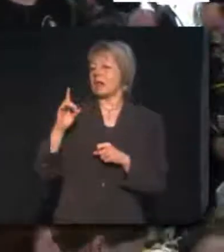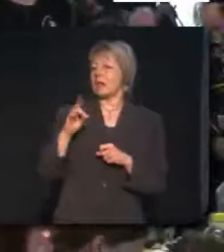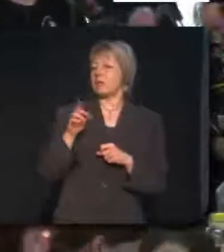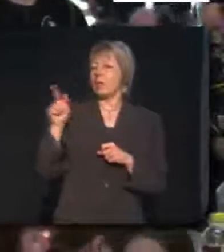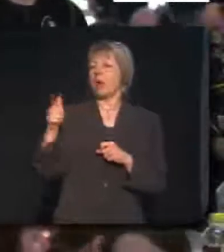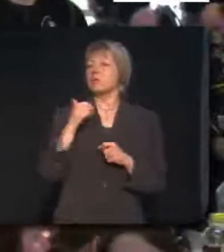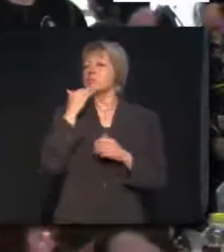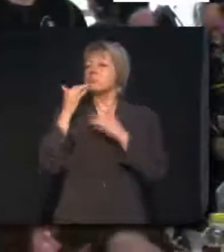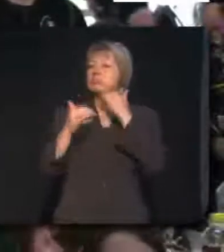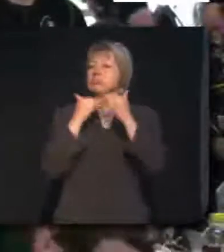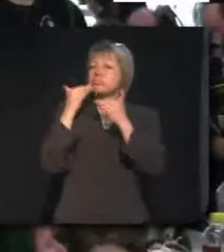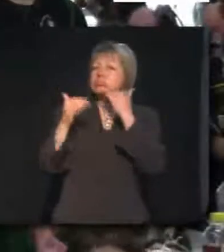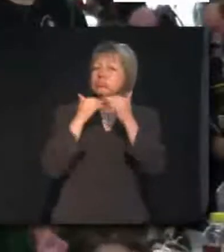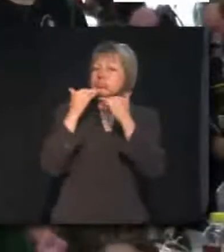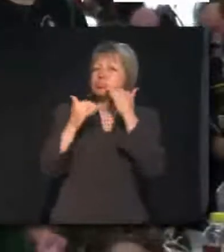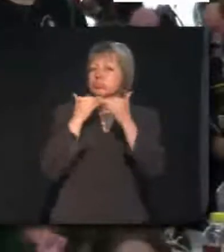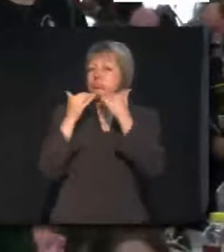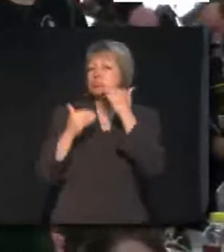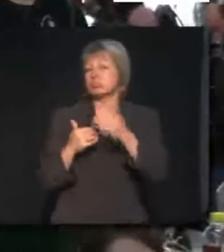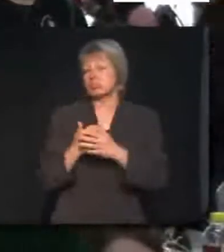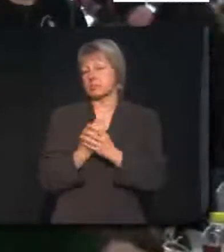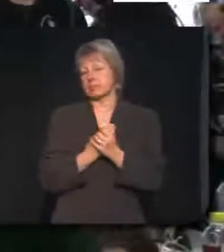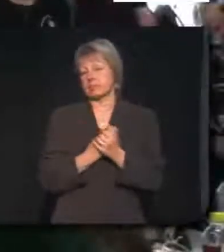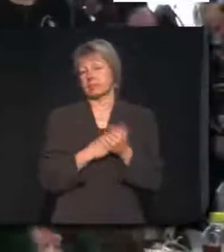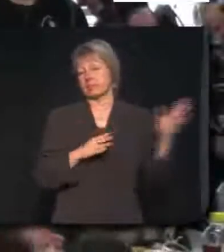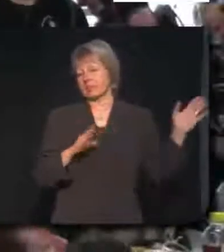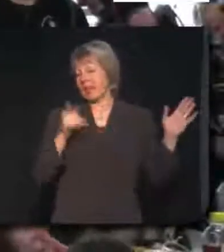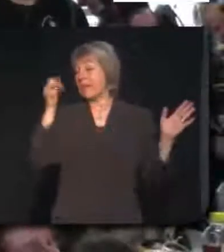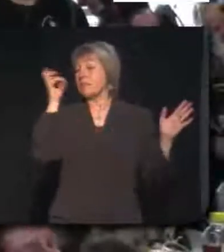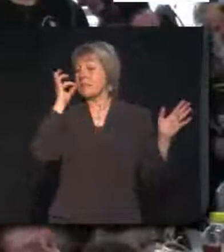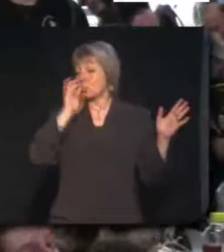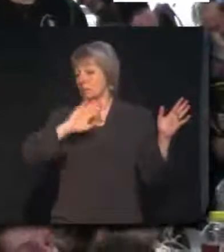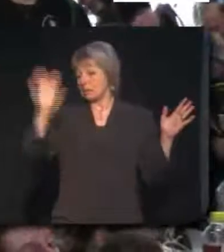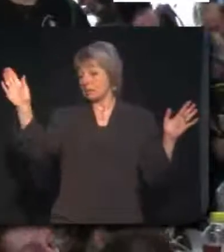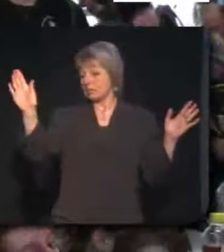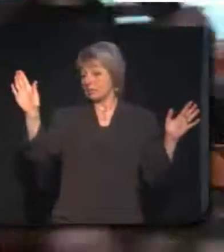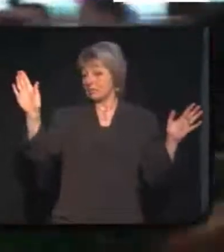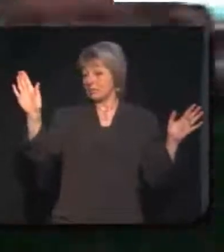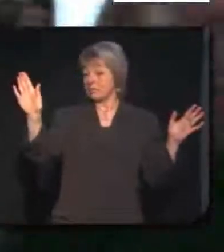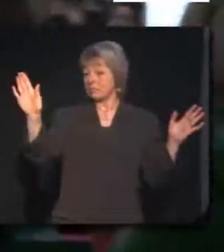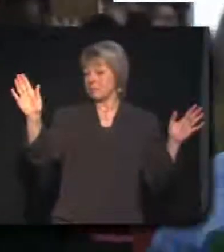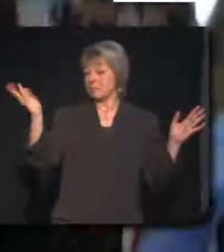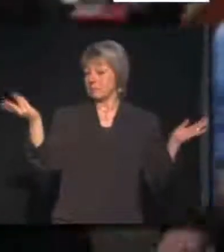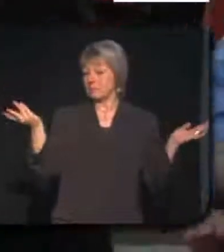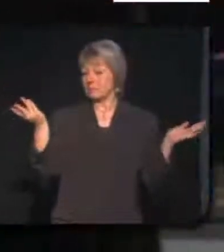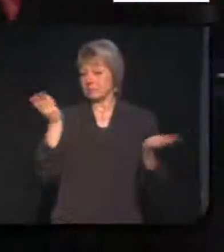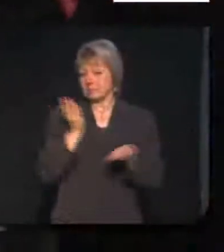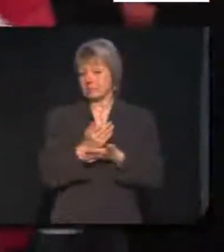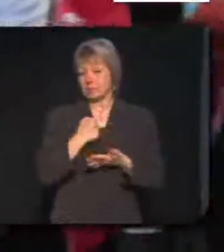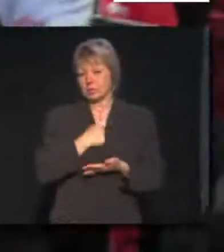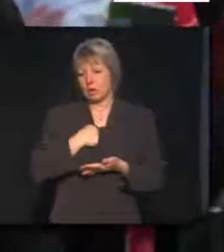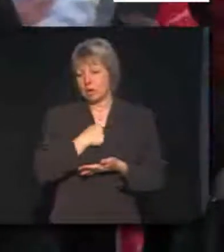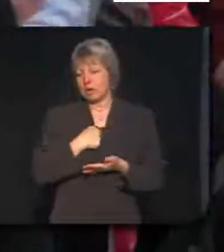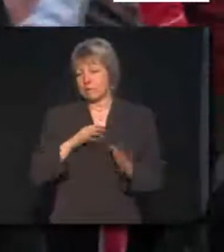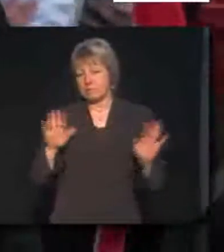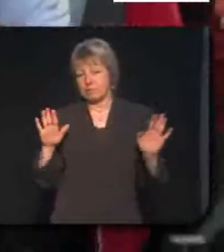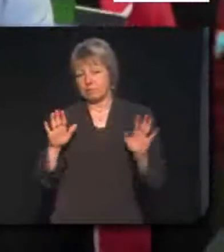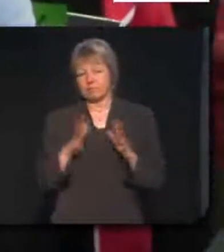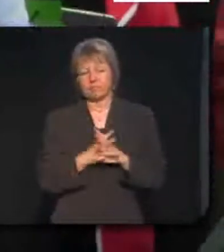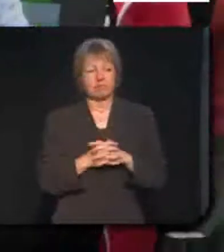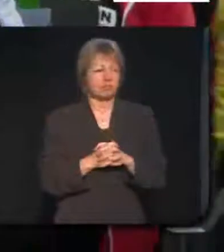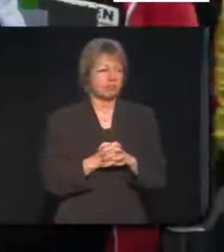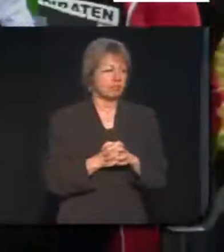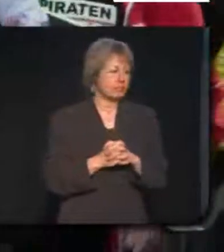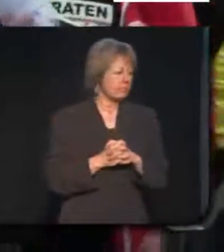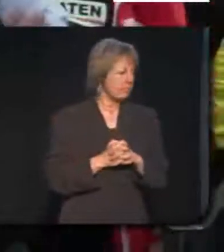das will er nicht das war die Minute sorry wir haben noch 5 Sekunden extra gegeben die waren aber auch schon mit drin ähm dann kommen